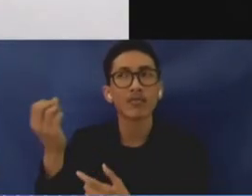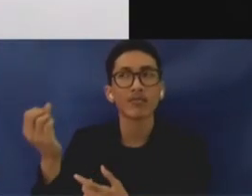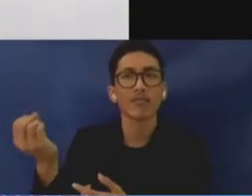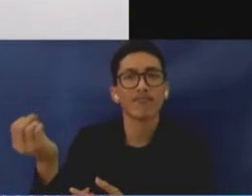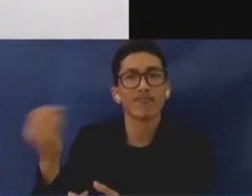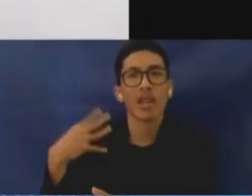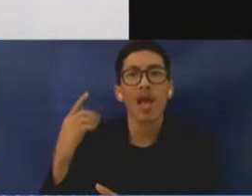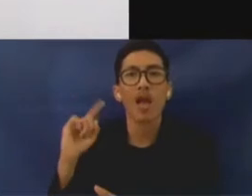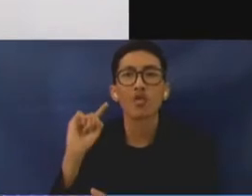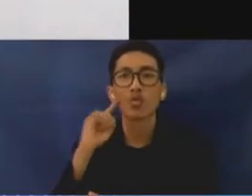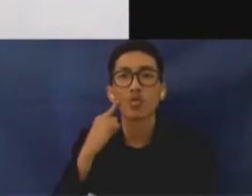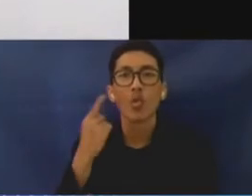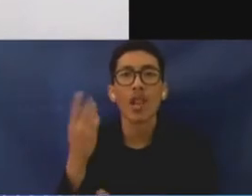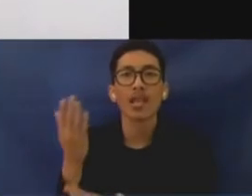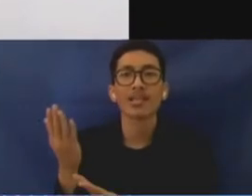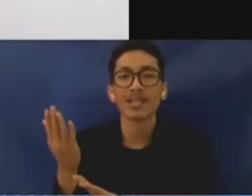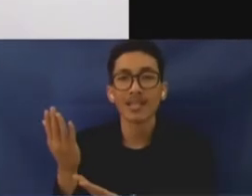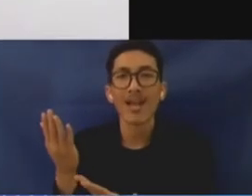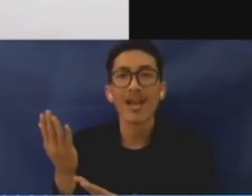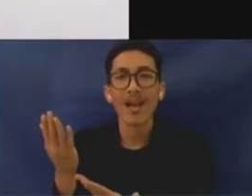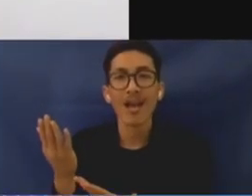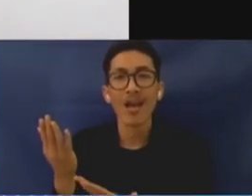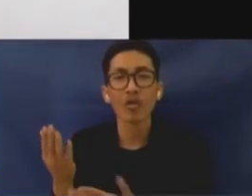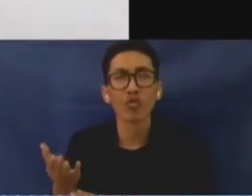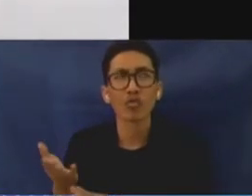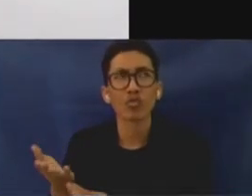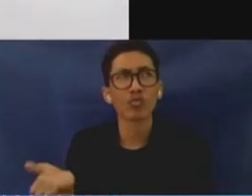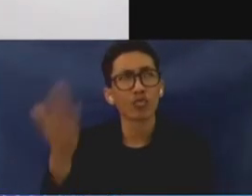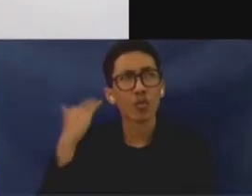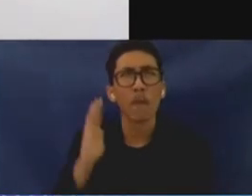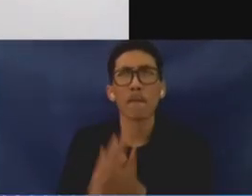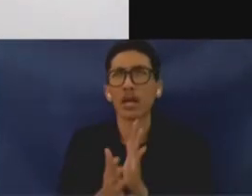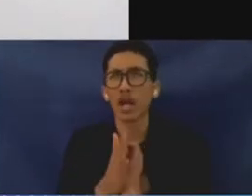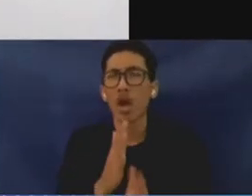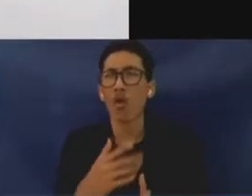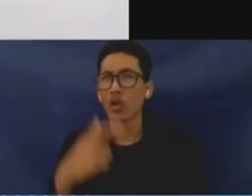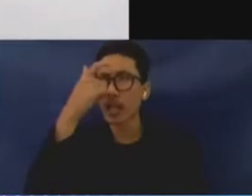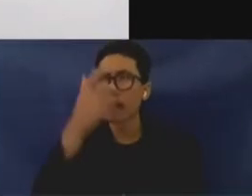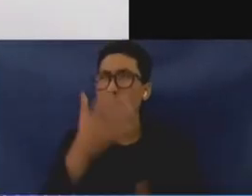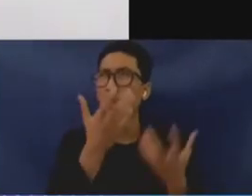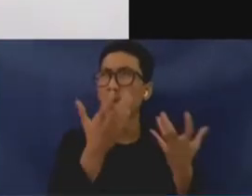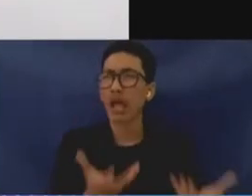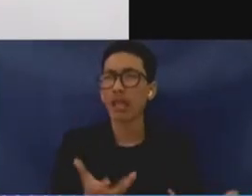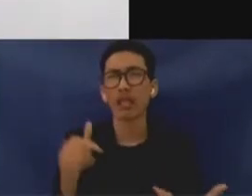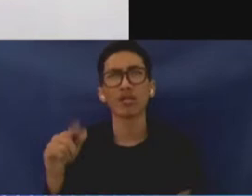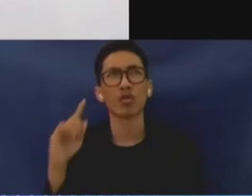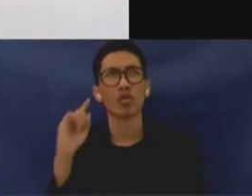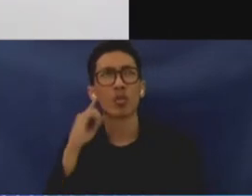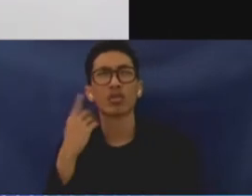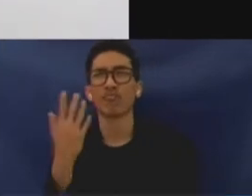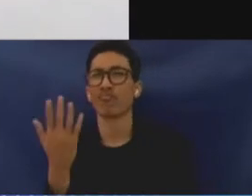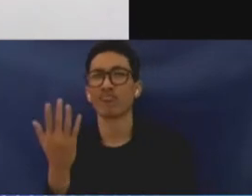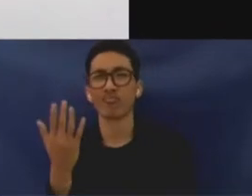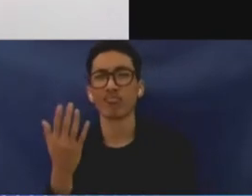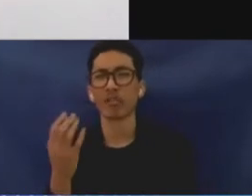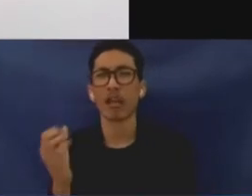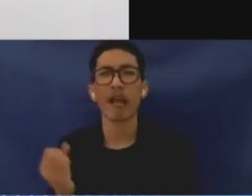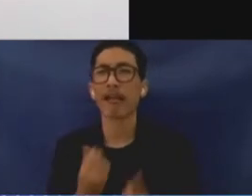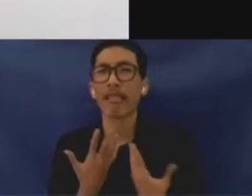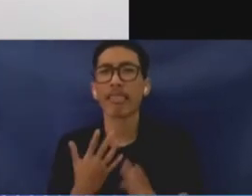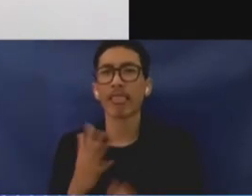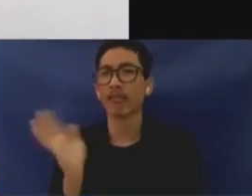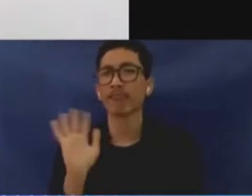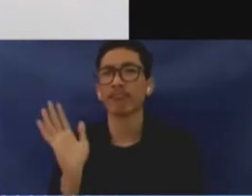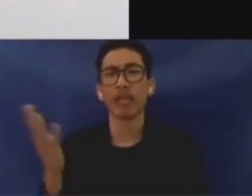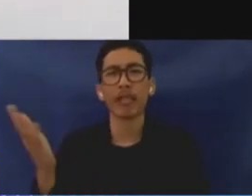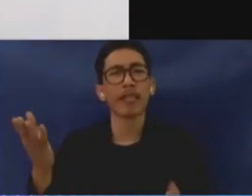dalam keadaan gawat gitu ya, jadi saya nggak terlalu kaget gitu bahwa dia itu tuli gitu ya. Terus kami menerimanya itu lebih cepat, kemudian yang